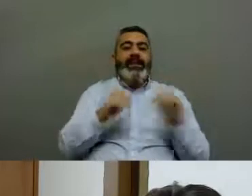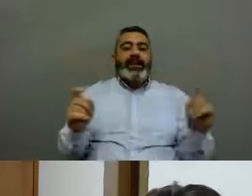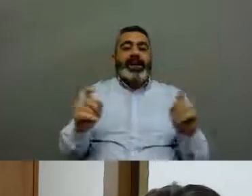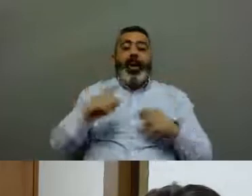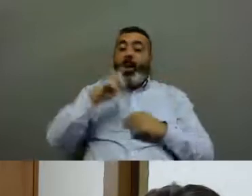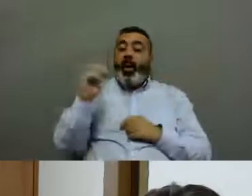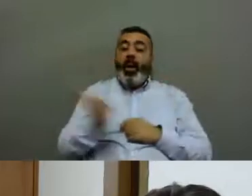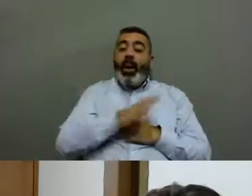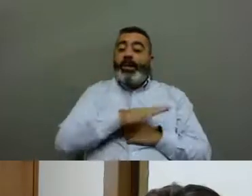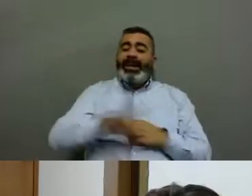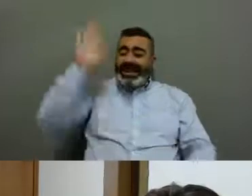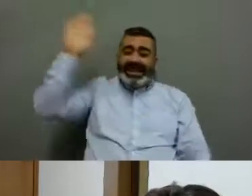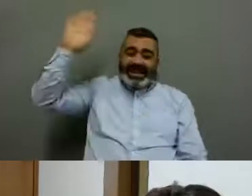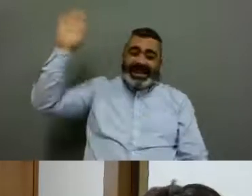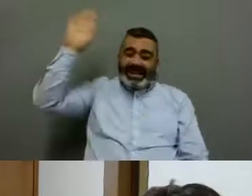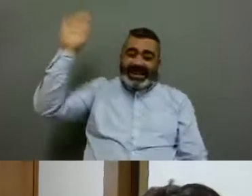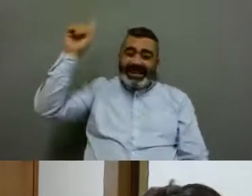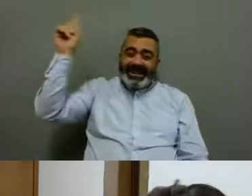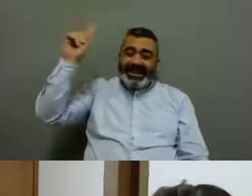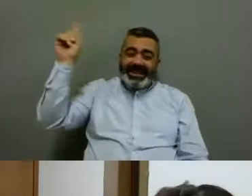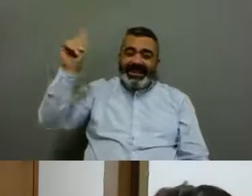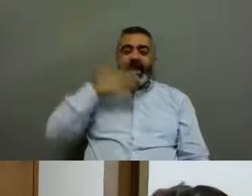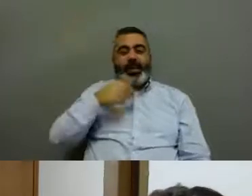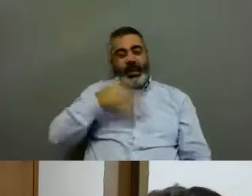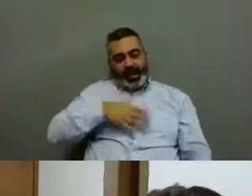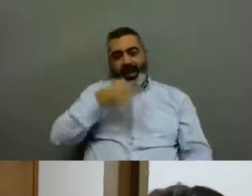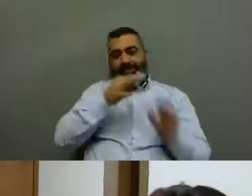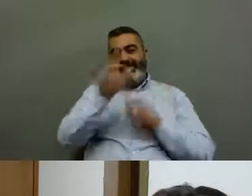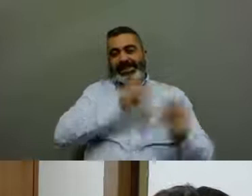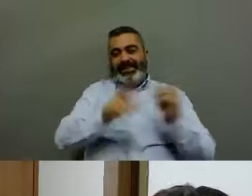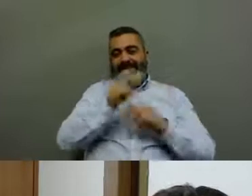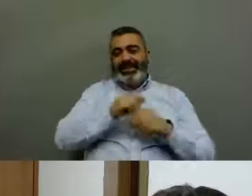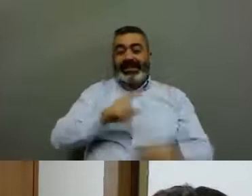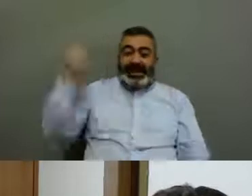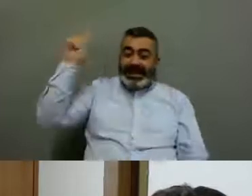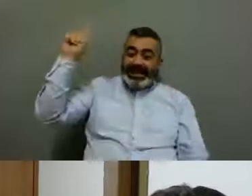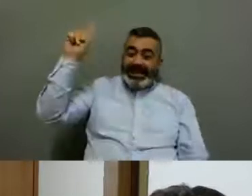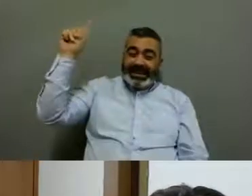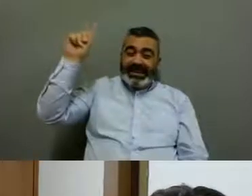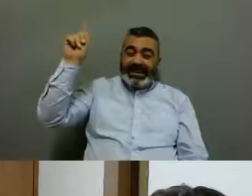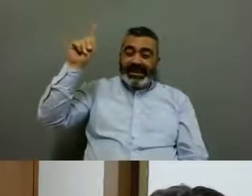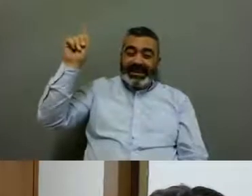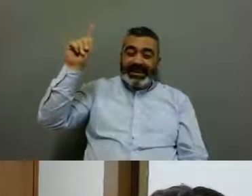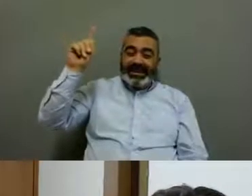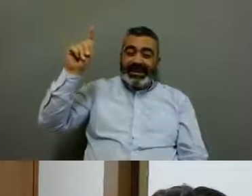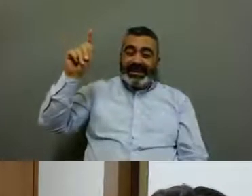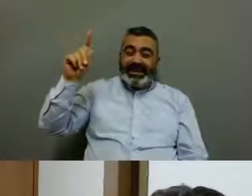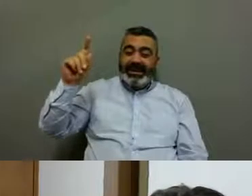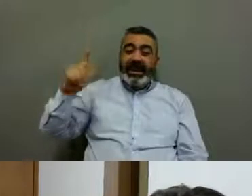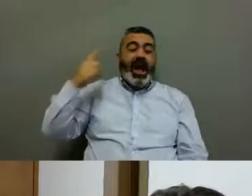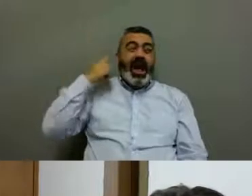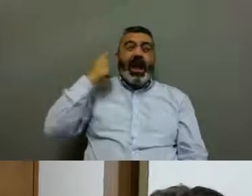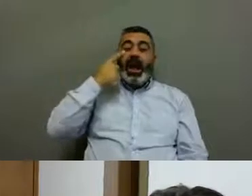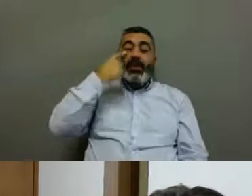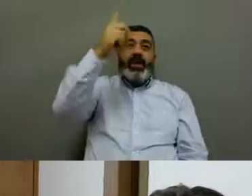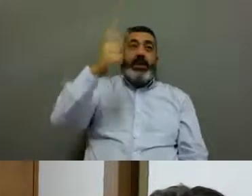παιδάκια σηκώνουν χέρι, γιατί είναι διαδραστική η εκδήλωση αυτή που κάνουμε, και μου λένε να μην βλέπεις, να μην ακούς, να μην